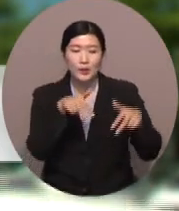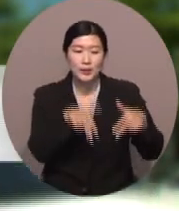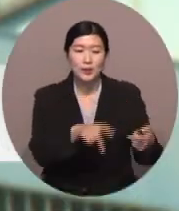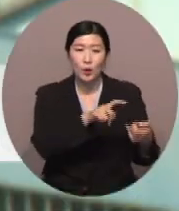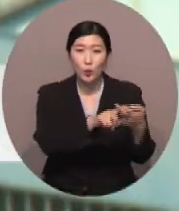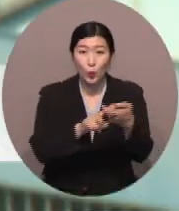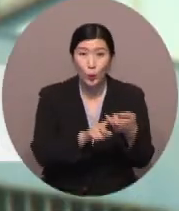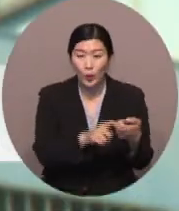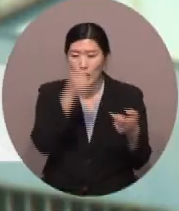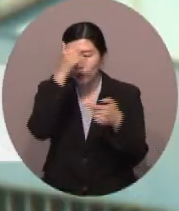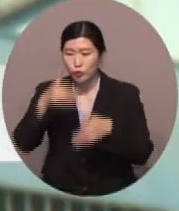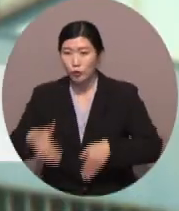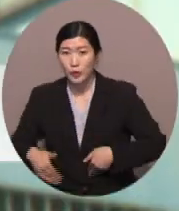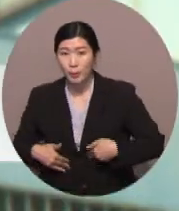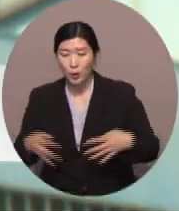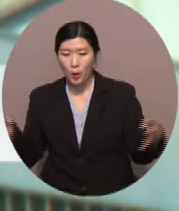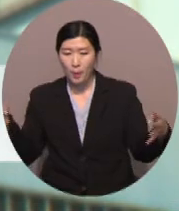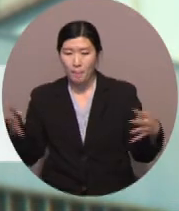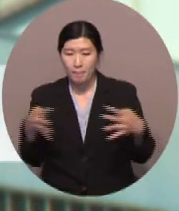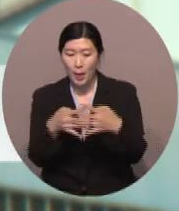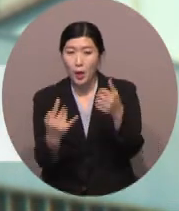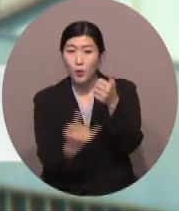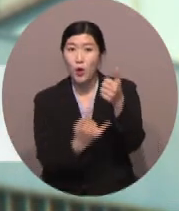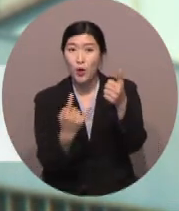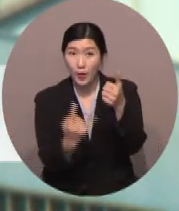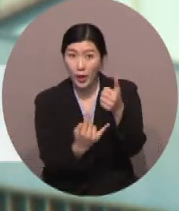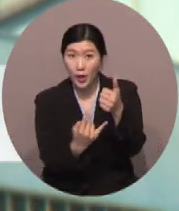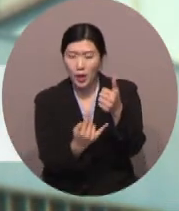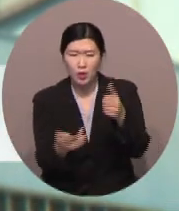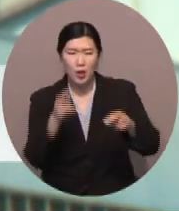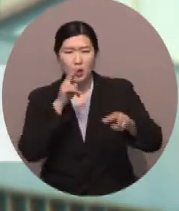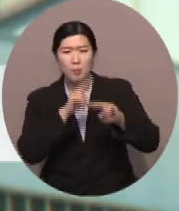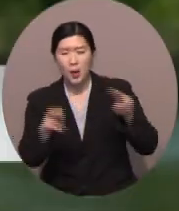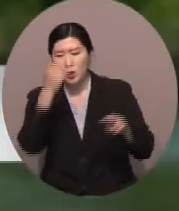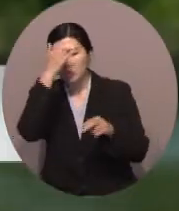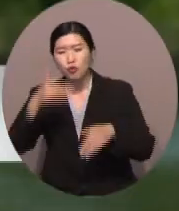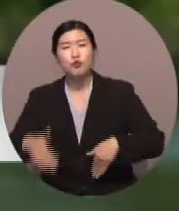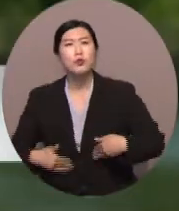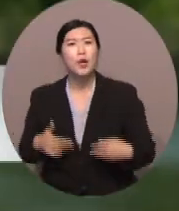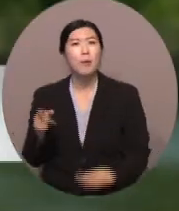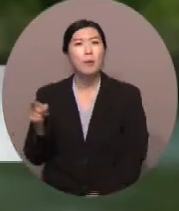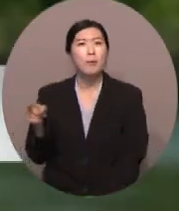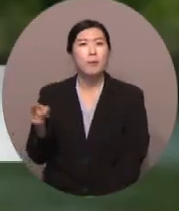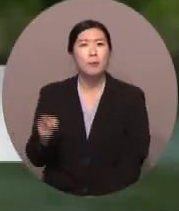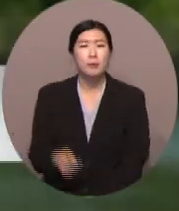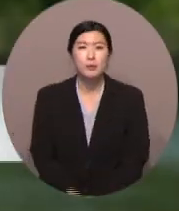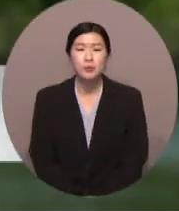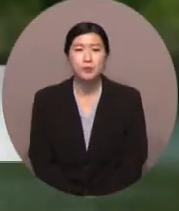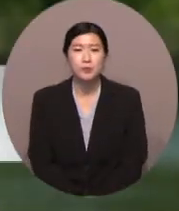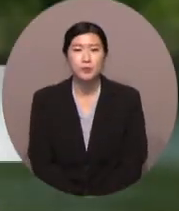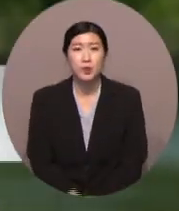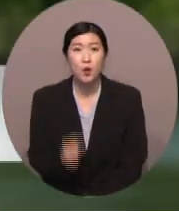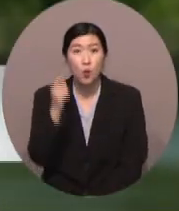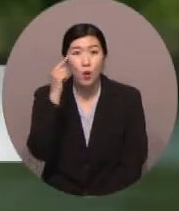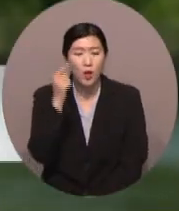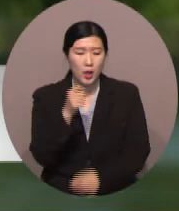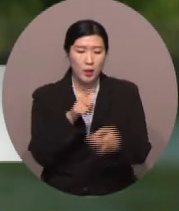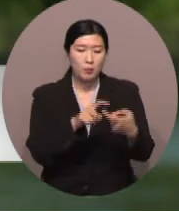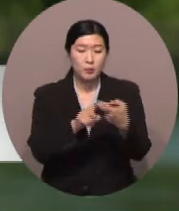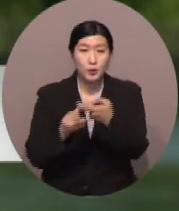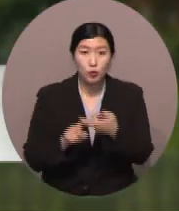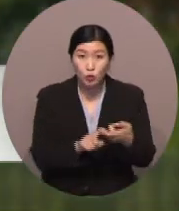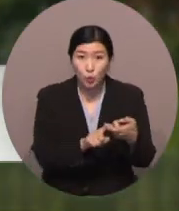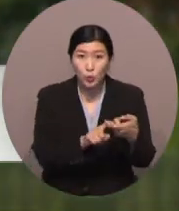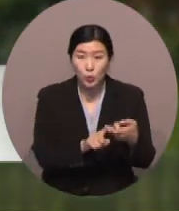위원회를 신설하기로 한 노동계와의 합의를 일방적으로 파괴했다는 주장이 제기됐습니다 민주노총